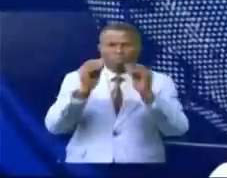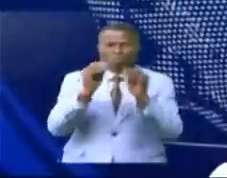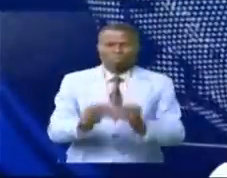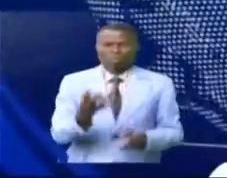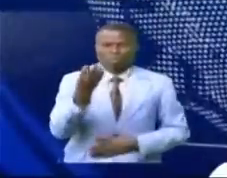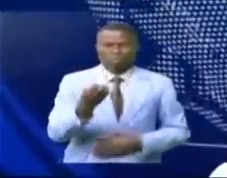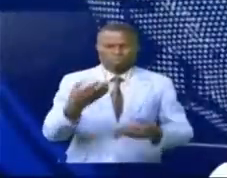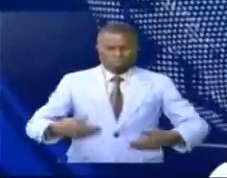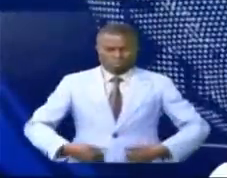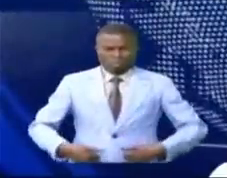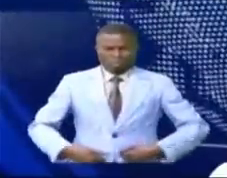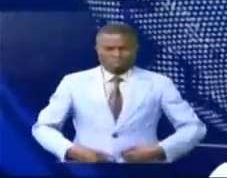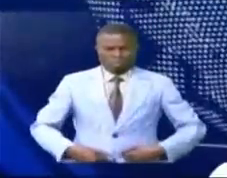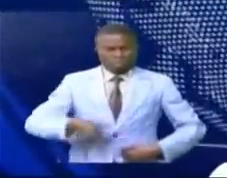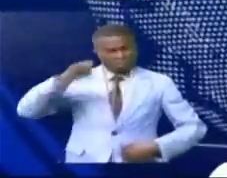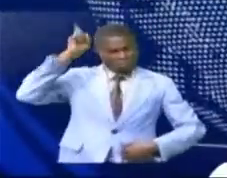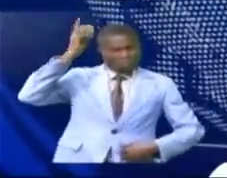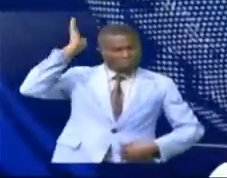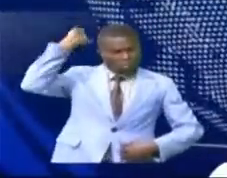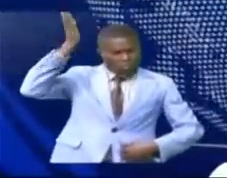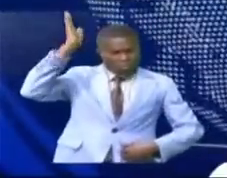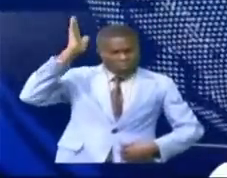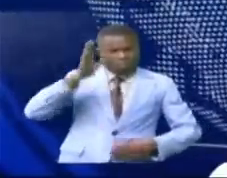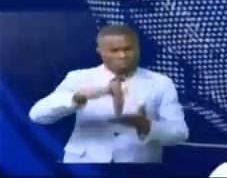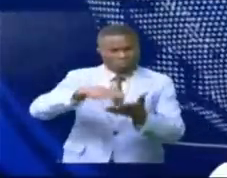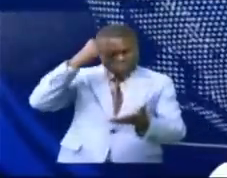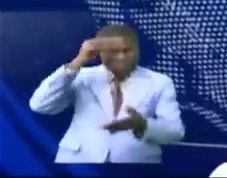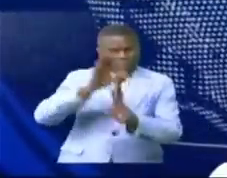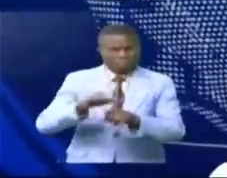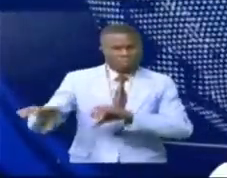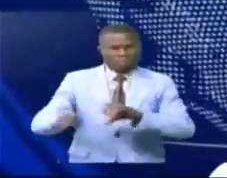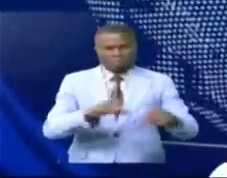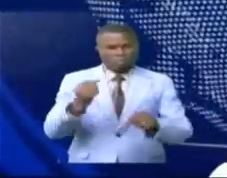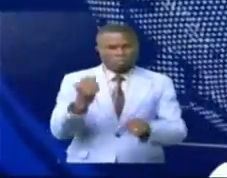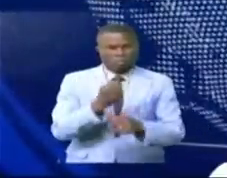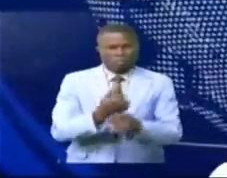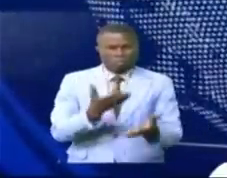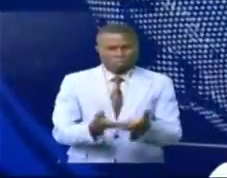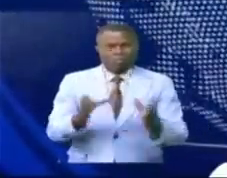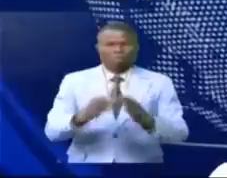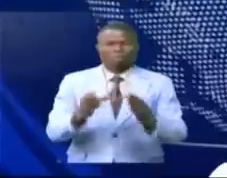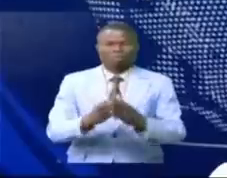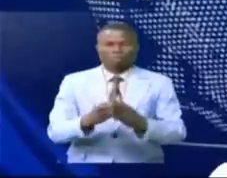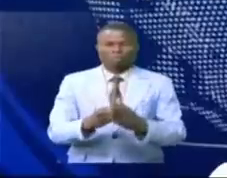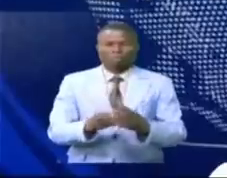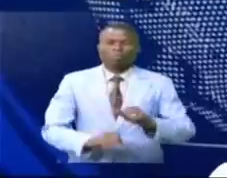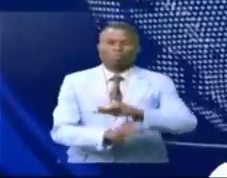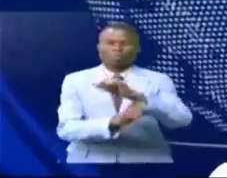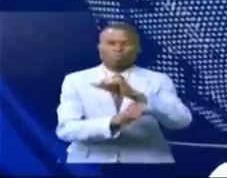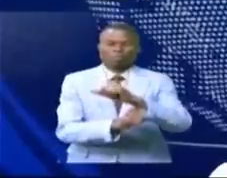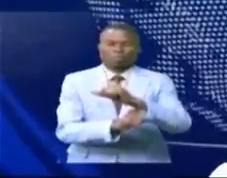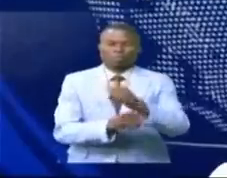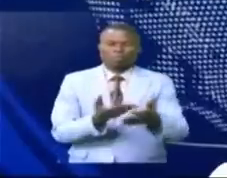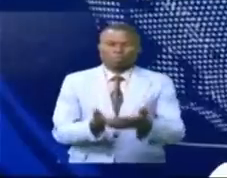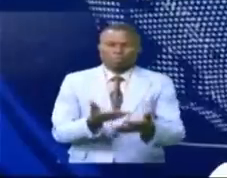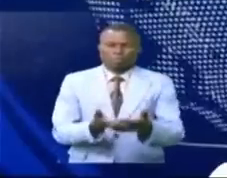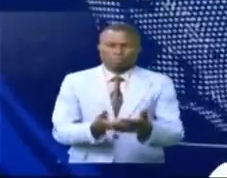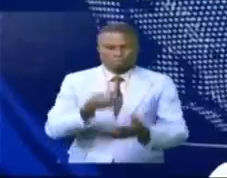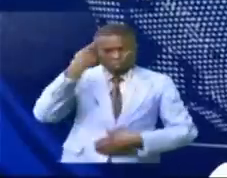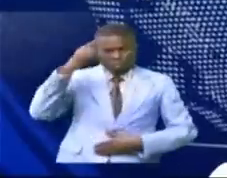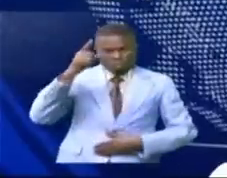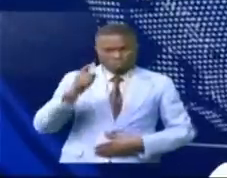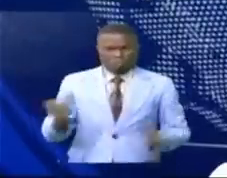40 jeunes, autrefois appelés Kuluna, ont appris différents métiers professionnels avec l'approche Hostisk